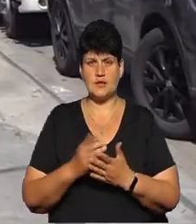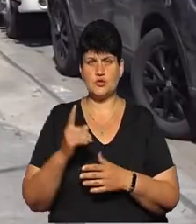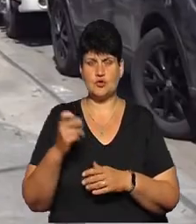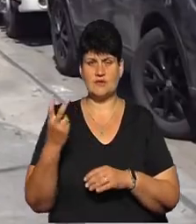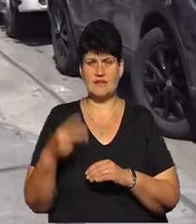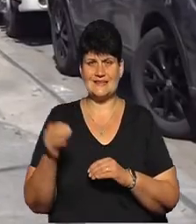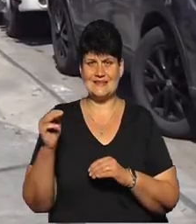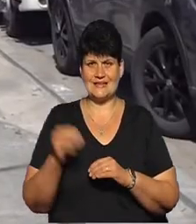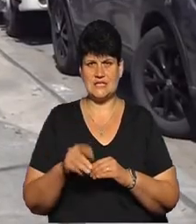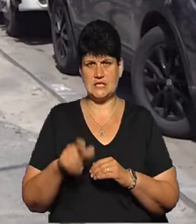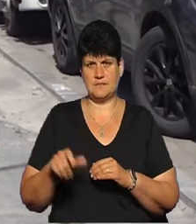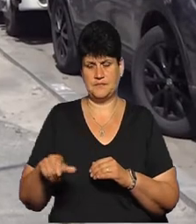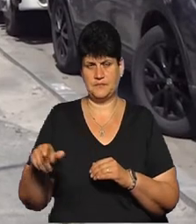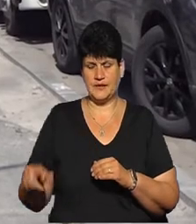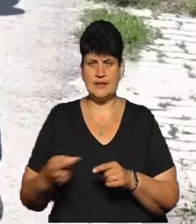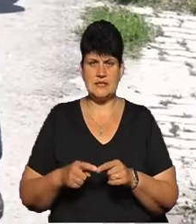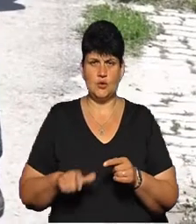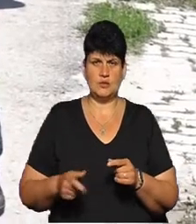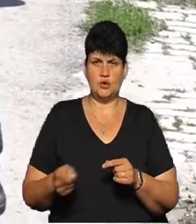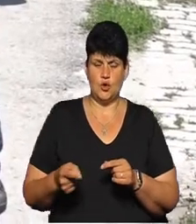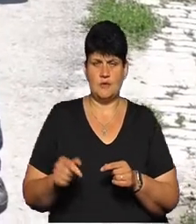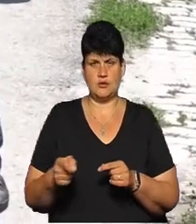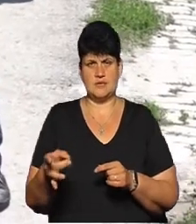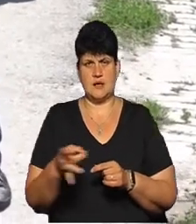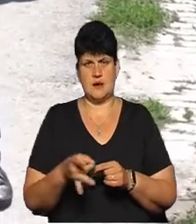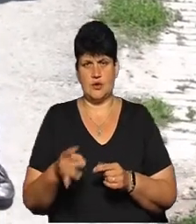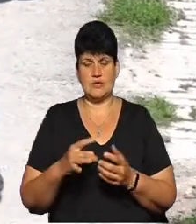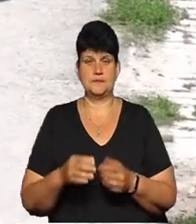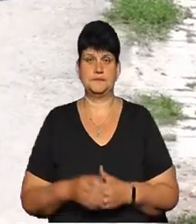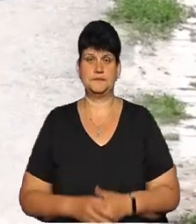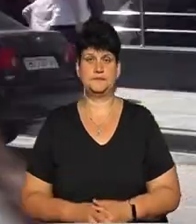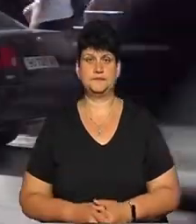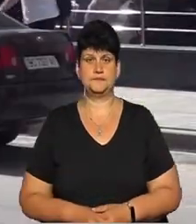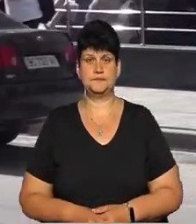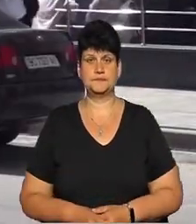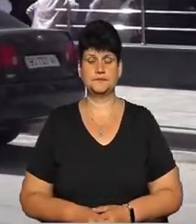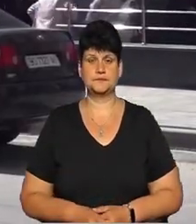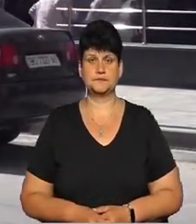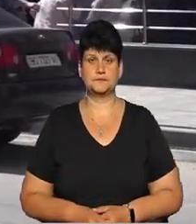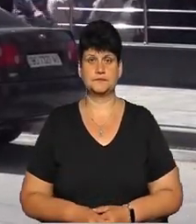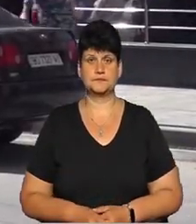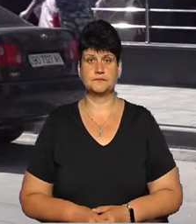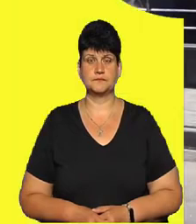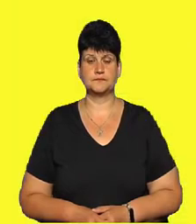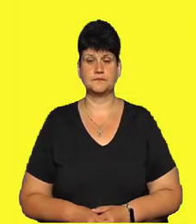споживачів. Це жителі Тернополя і Тернопільського району. Соломія Строз, Оксана Галіяш, Андрій Рабада. Новини на Суспільному. Тернопіль.